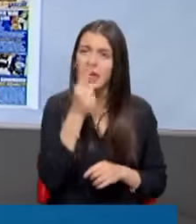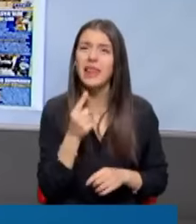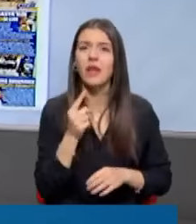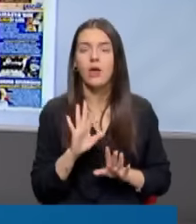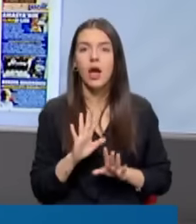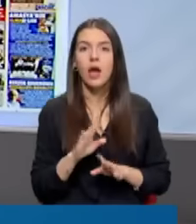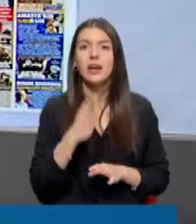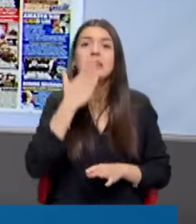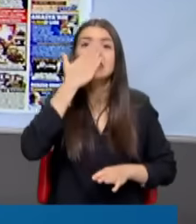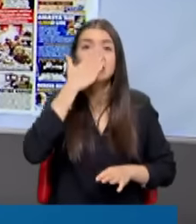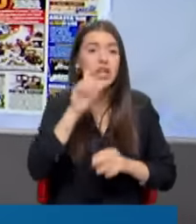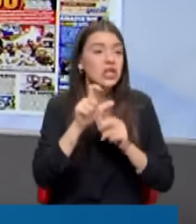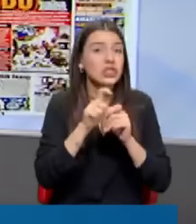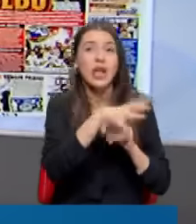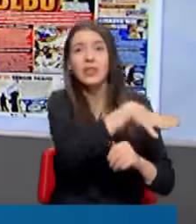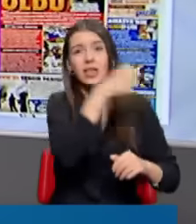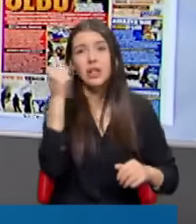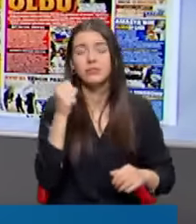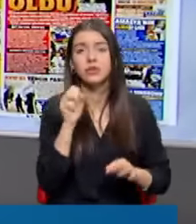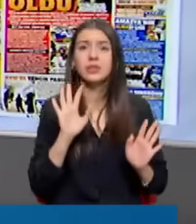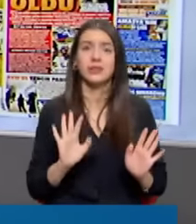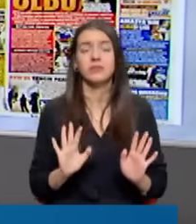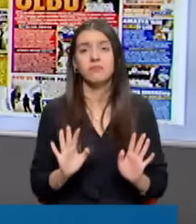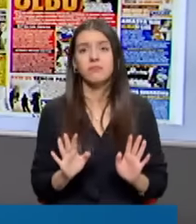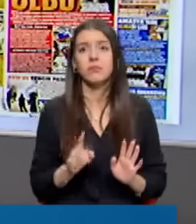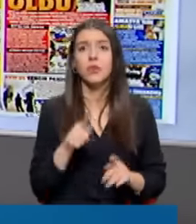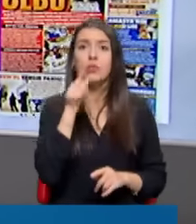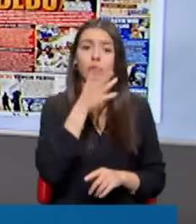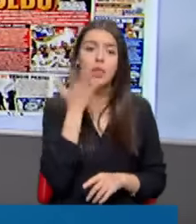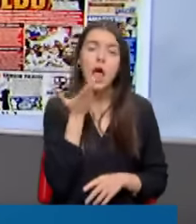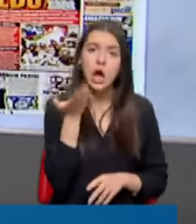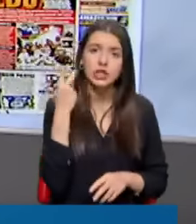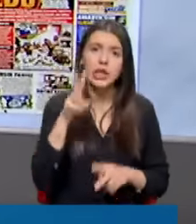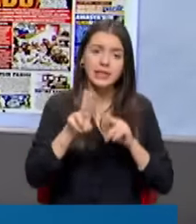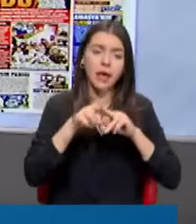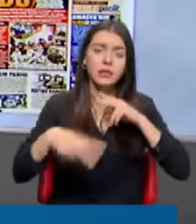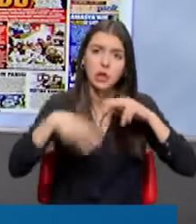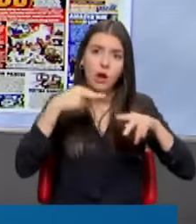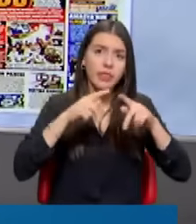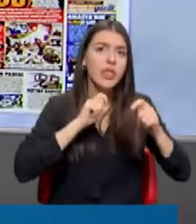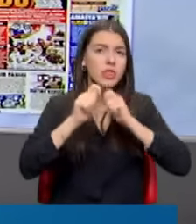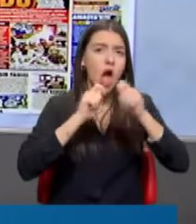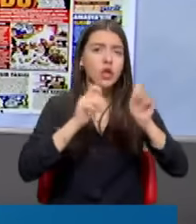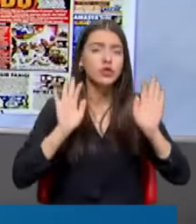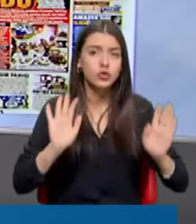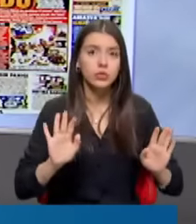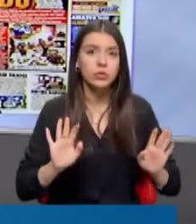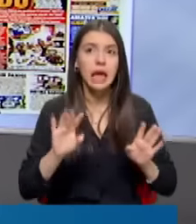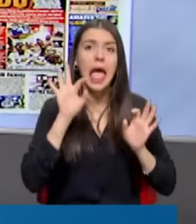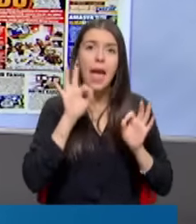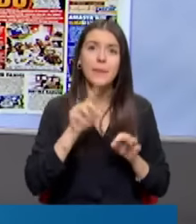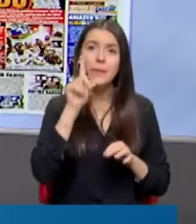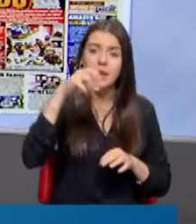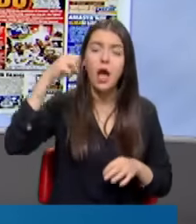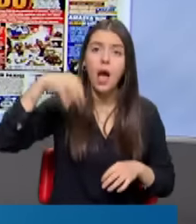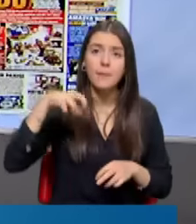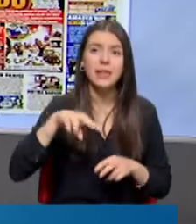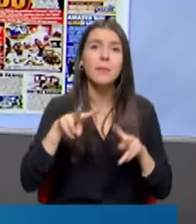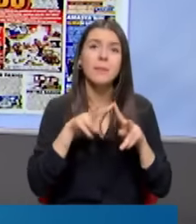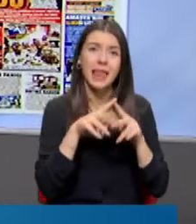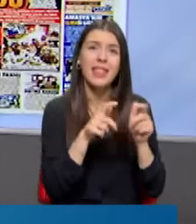sadece Çağdaş'ı alabilmişti aile. Zaten öncesinde bu kent lokantalarını tartışıyorduk. Hemen akabinde bir AK Parti milletvekili